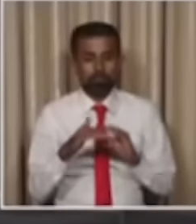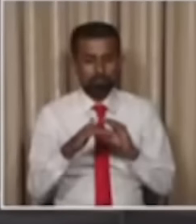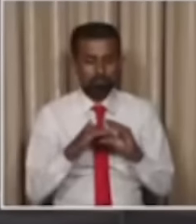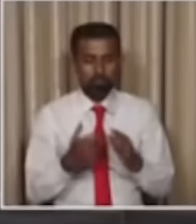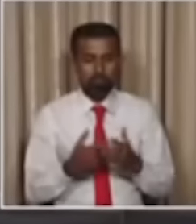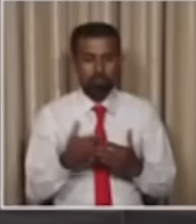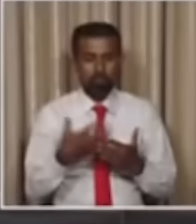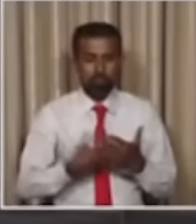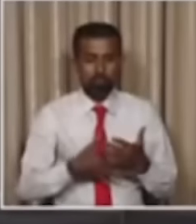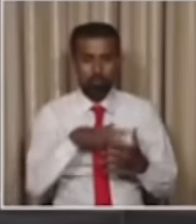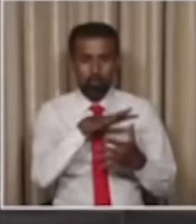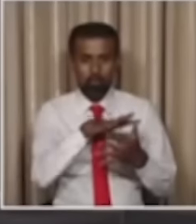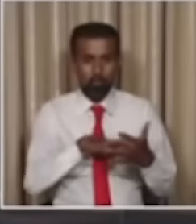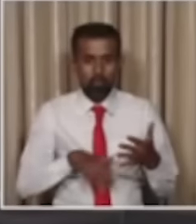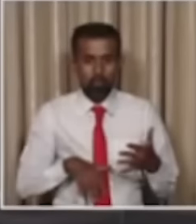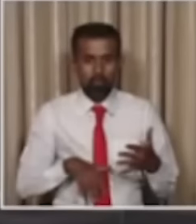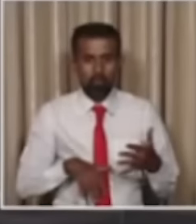එක මගේ